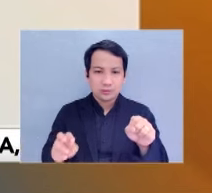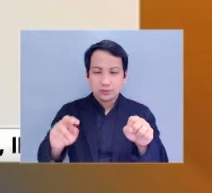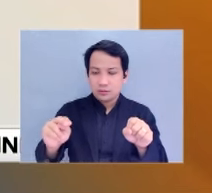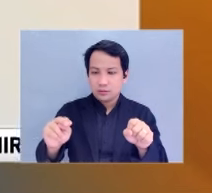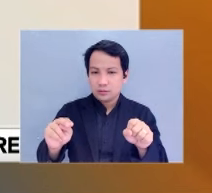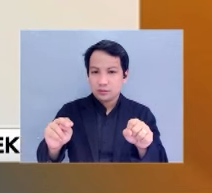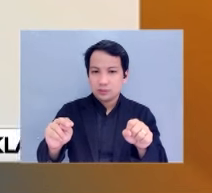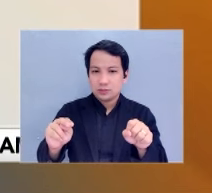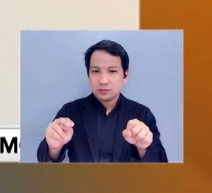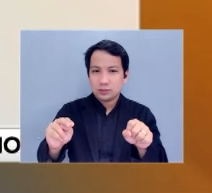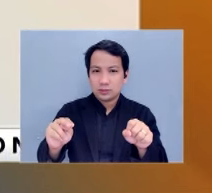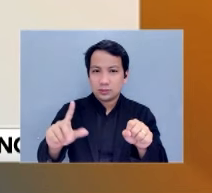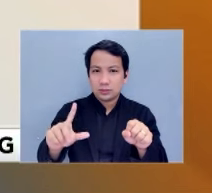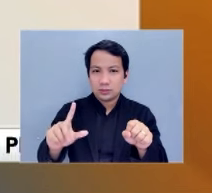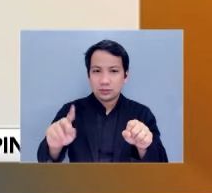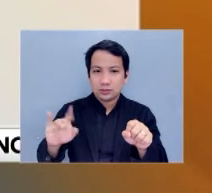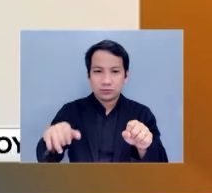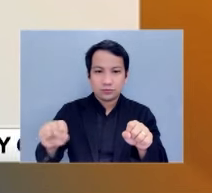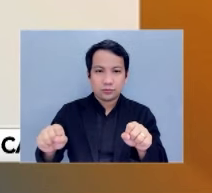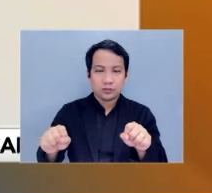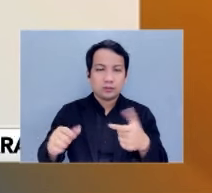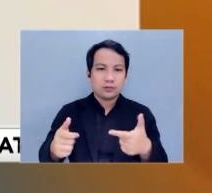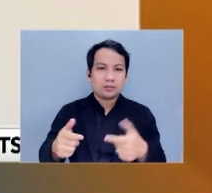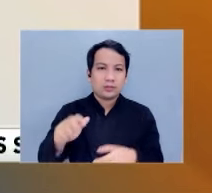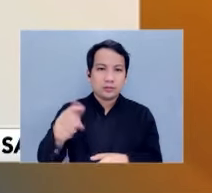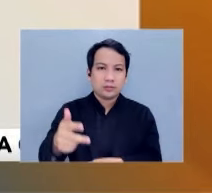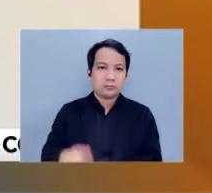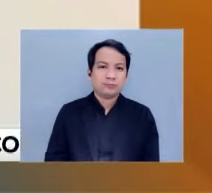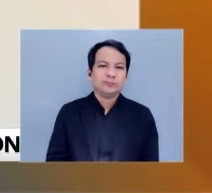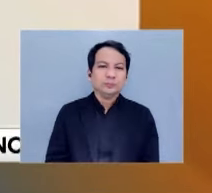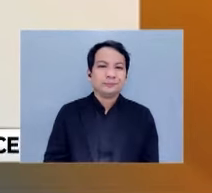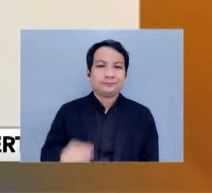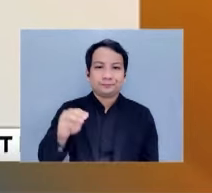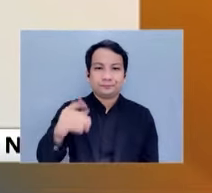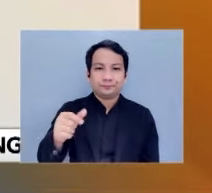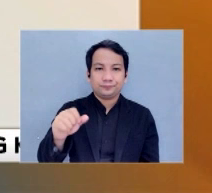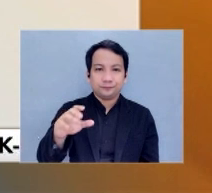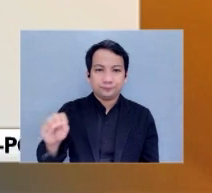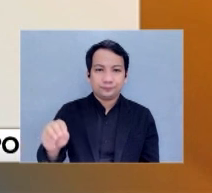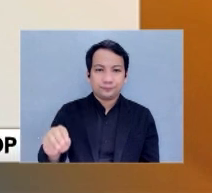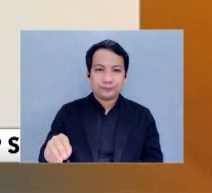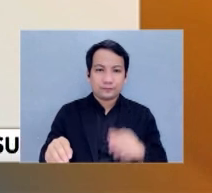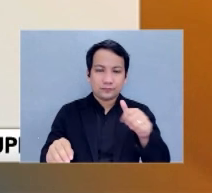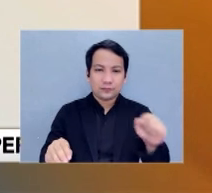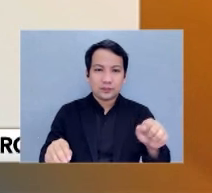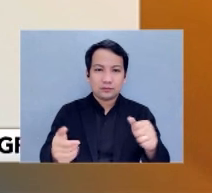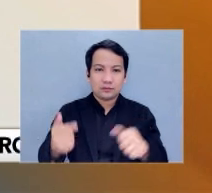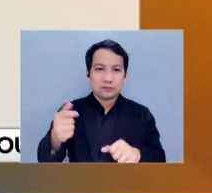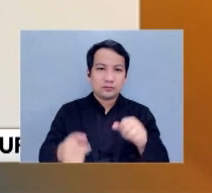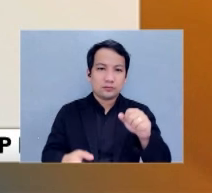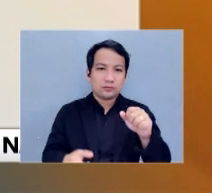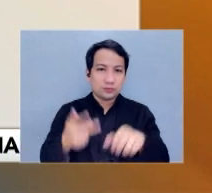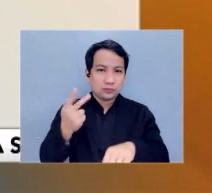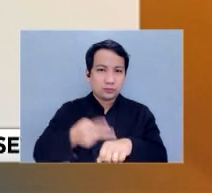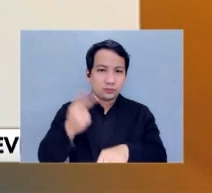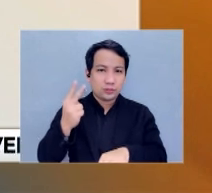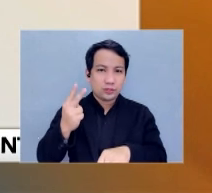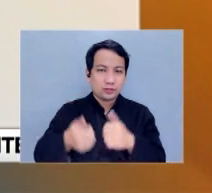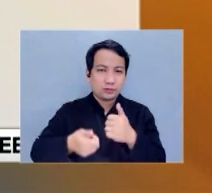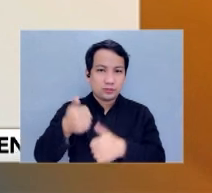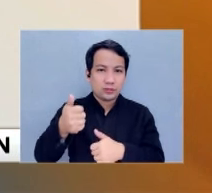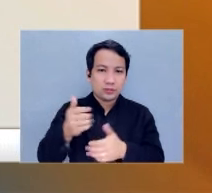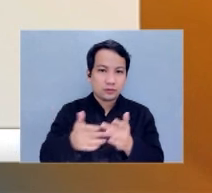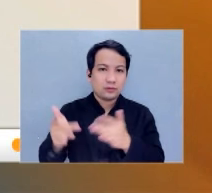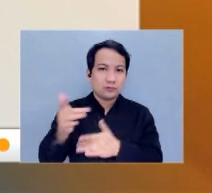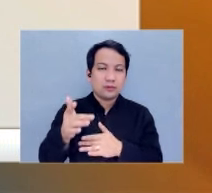na Barangay Ginebra Gin Kings. Hawak ng Magnolia, SMB, Ginebra at Phoenix ang twice-to-beat advantage. Magsisimula